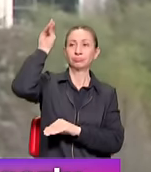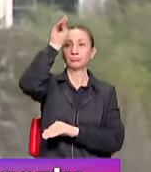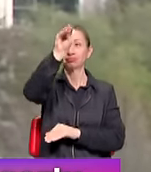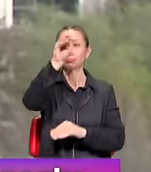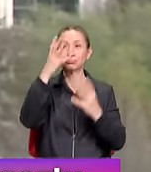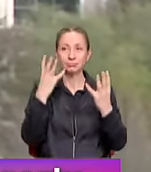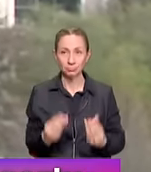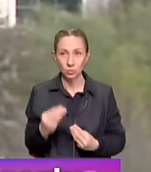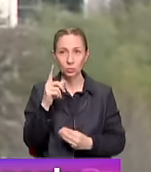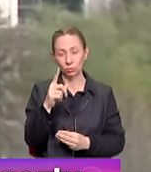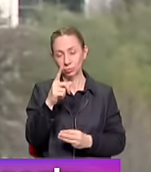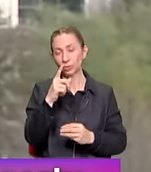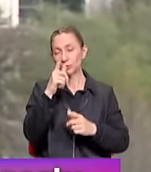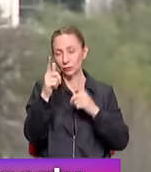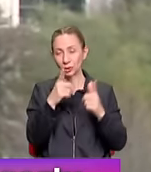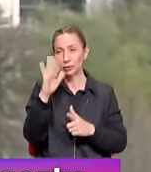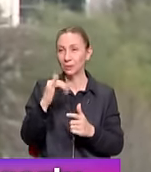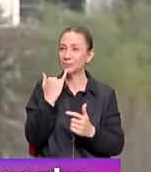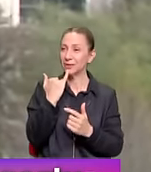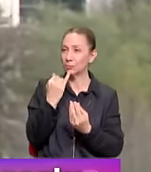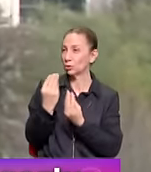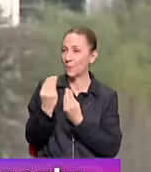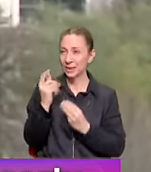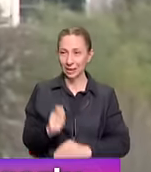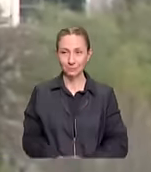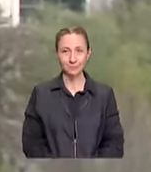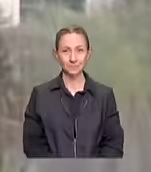daha geldi? Bu görüntü sonra da konuğumuzla sohbet edelim.